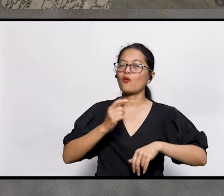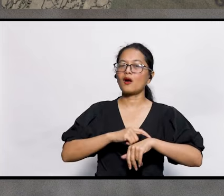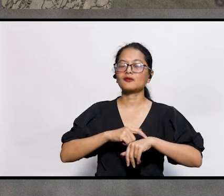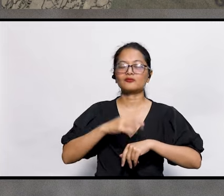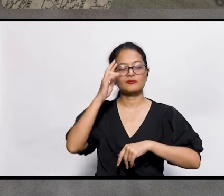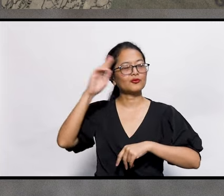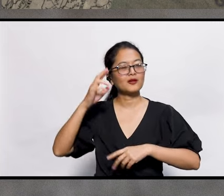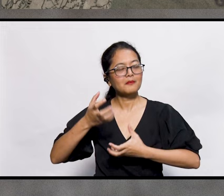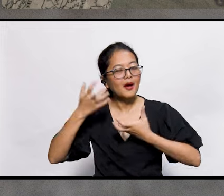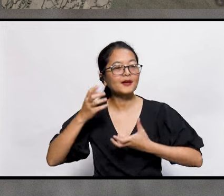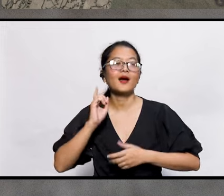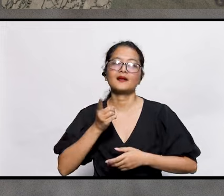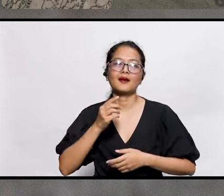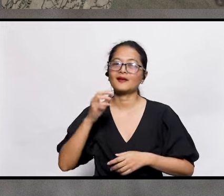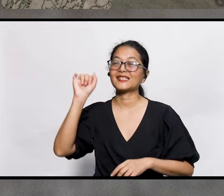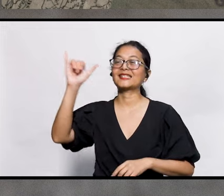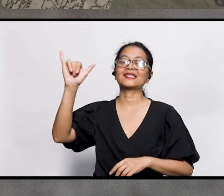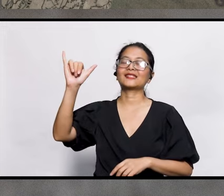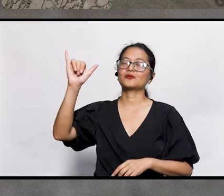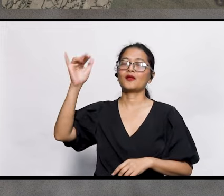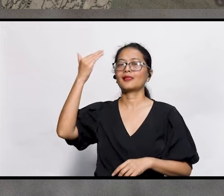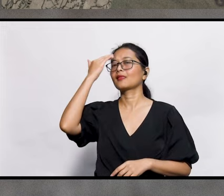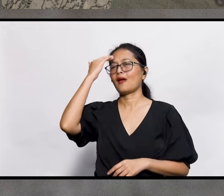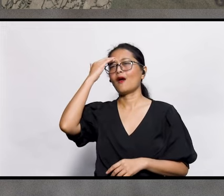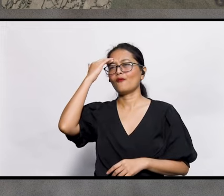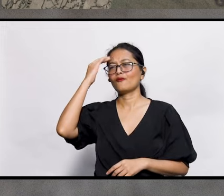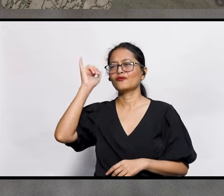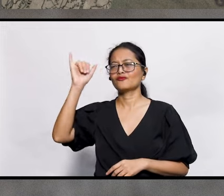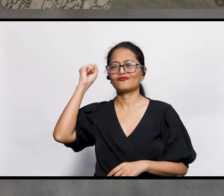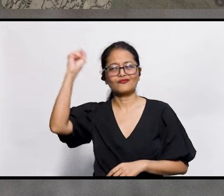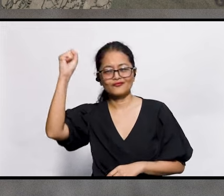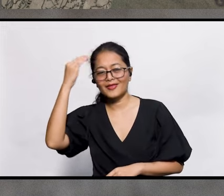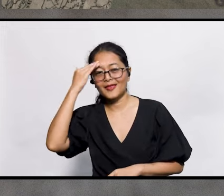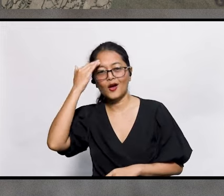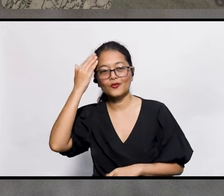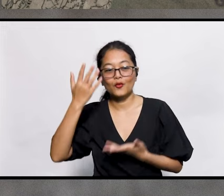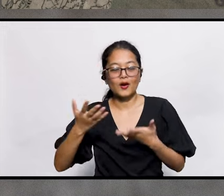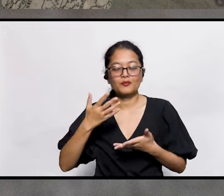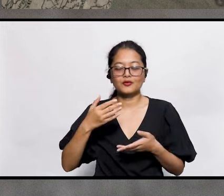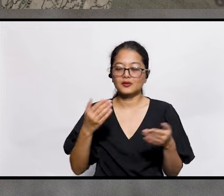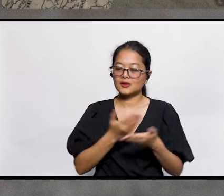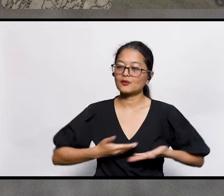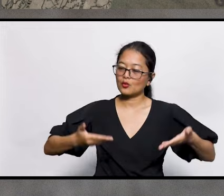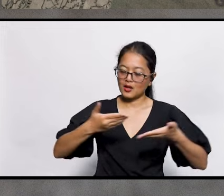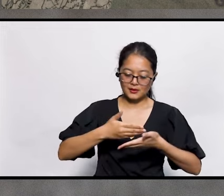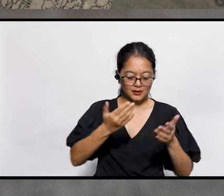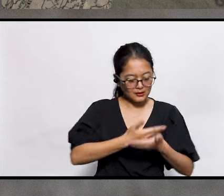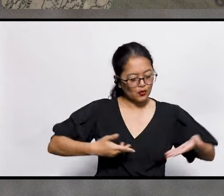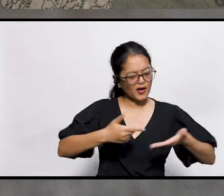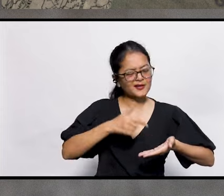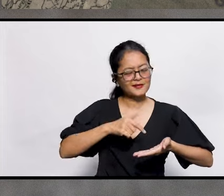Journey with anda tahu walaupun janjinya dan situasinya berbeda ingat tuh